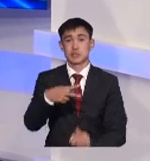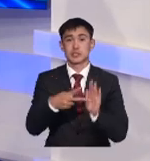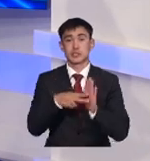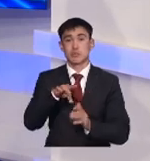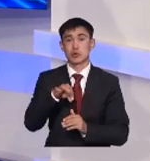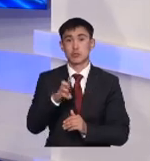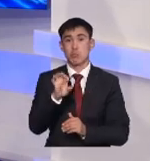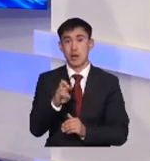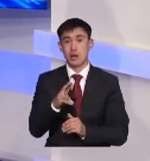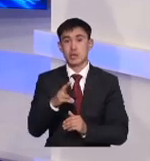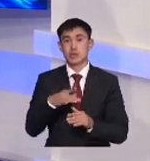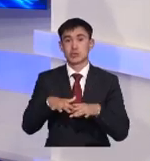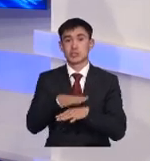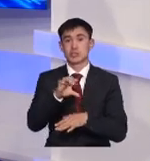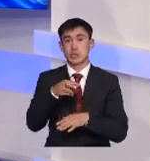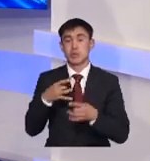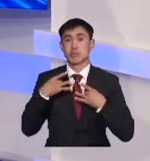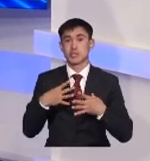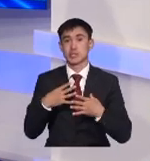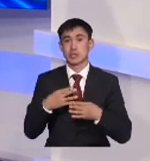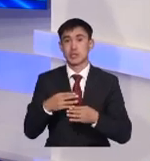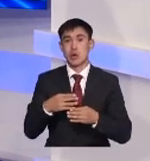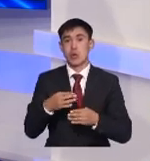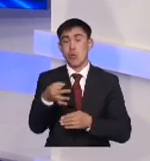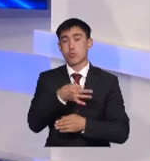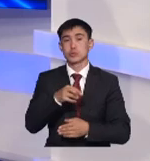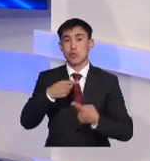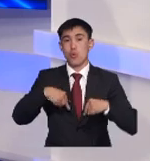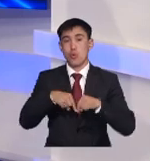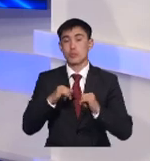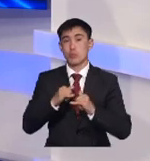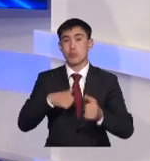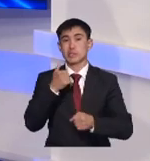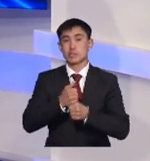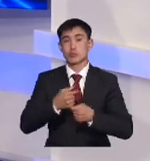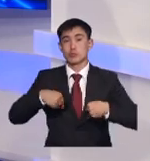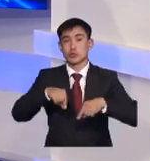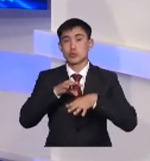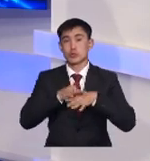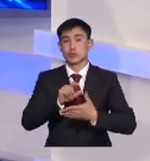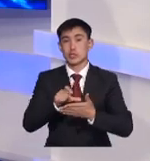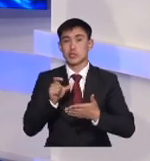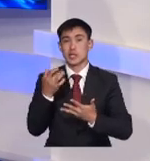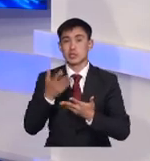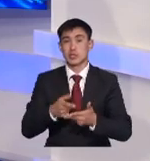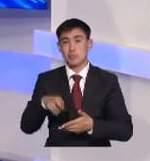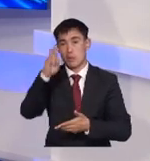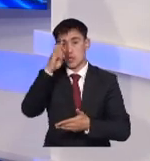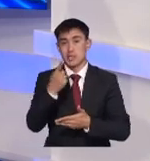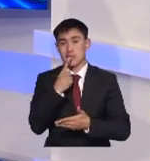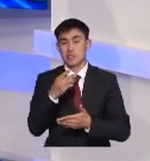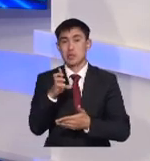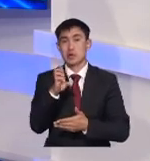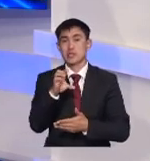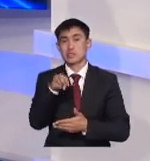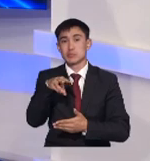28 маусым бақ өкілдерінің төл мерекесі. Қарсаңында облыстық қоғамдық даму басқармасының ұйымдастыруымен журналистер арасында мемлекеттік тіл